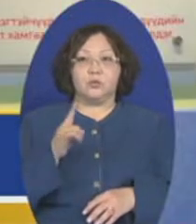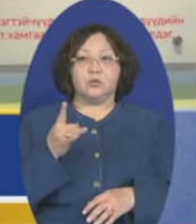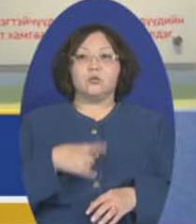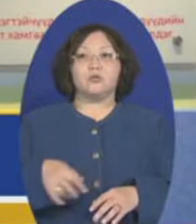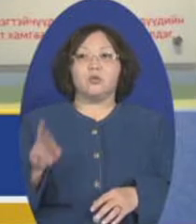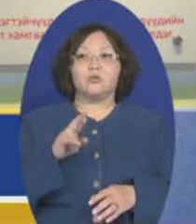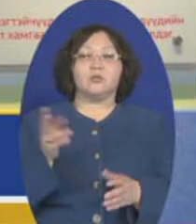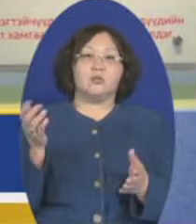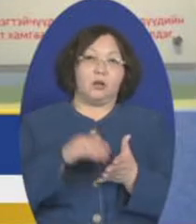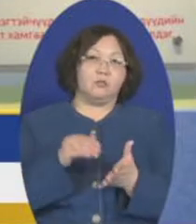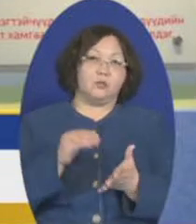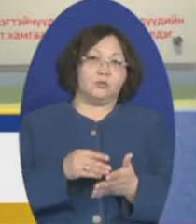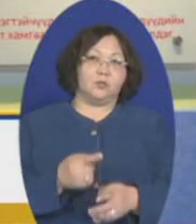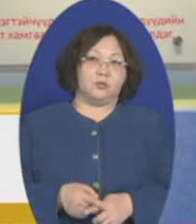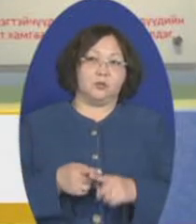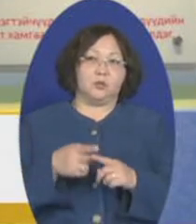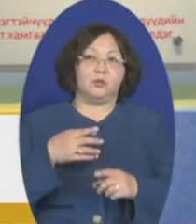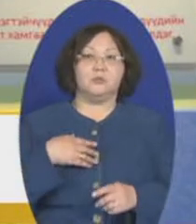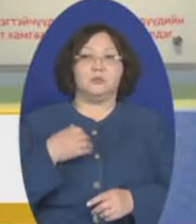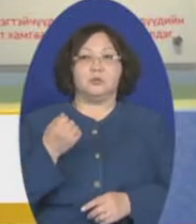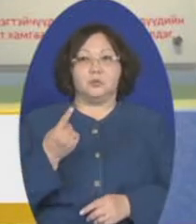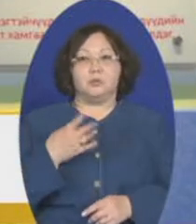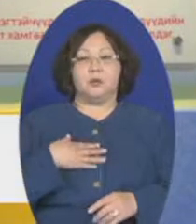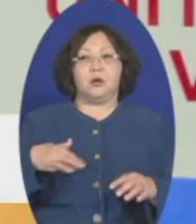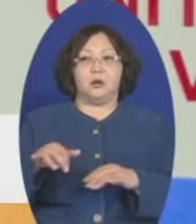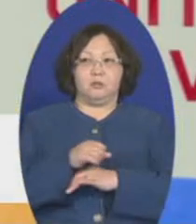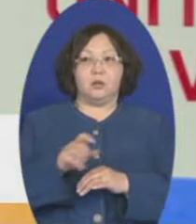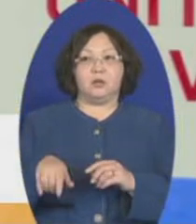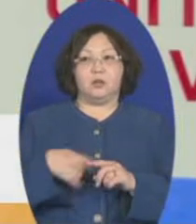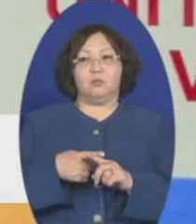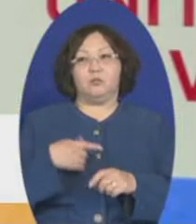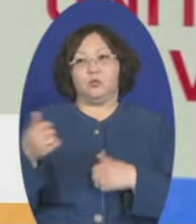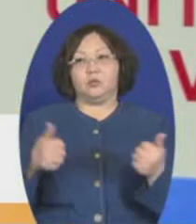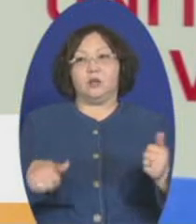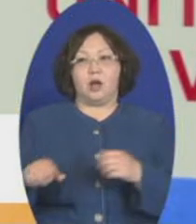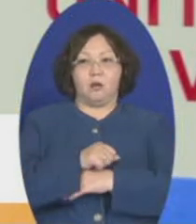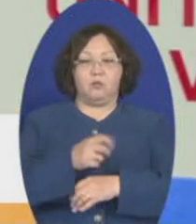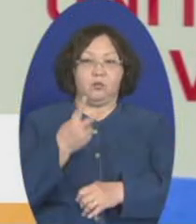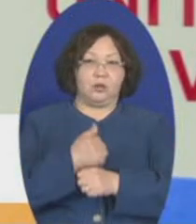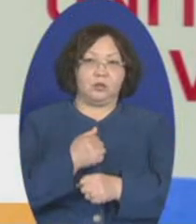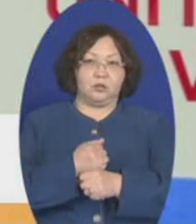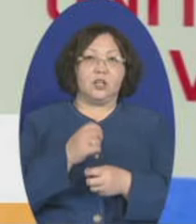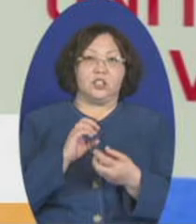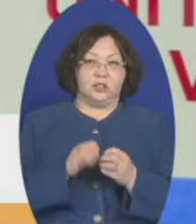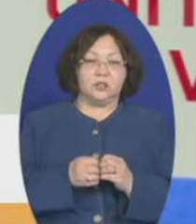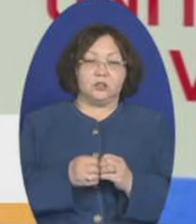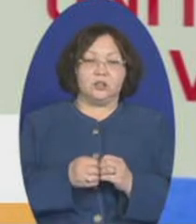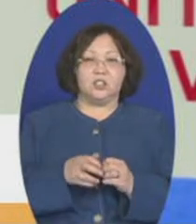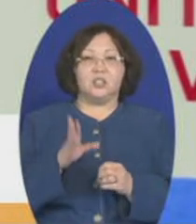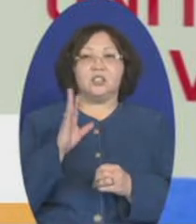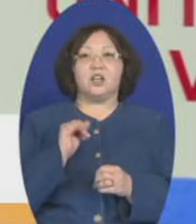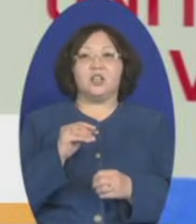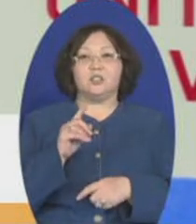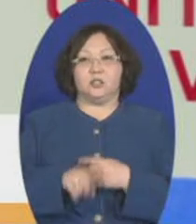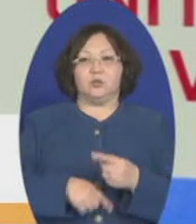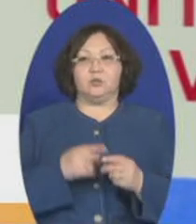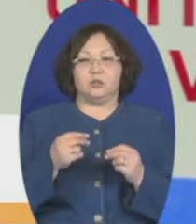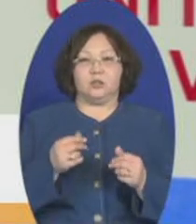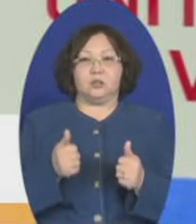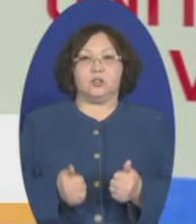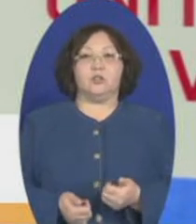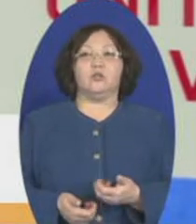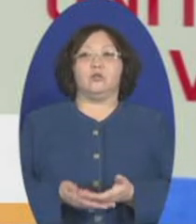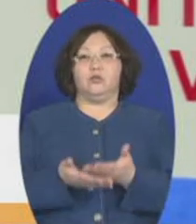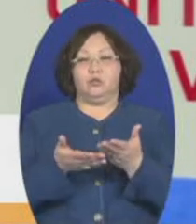байдаг. Энэ дэр бас зөвхөн манай аймаг гэлтгүй бусад одоо аймагуд байнас бүл ажиллагаагаа бид нэр хэрхэн зорилтүүлэхтэй яаж одоо илүү чанартай хүрэх